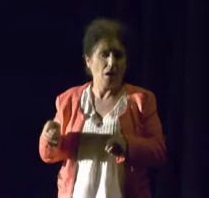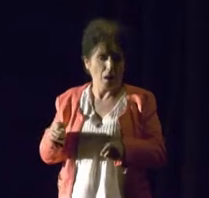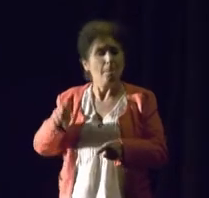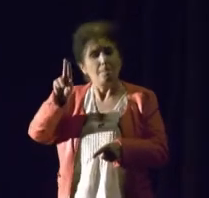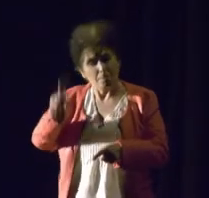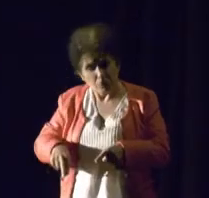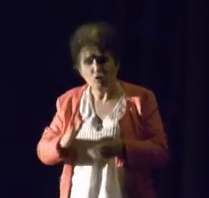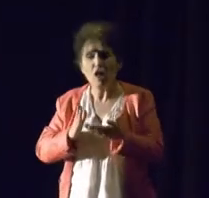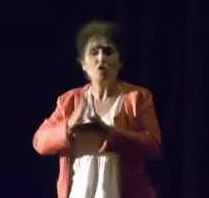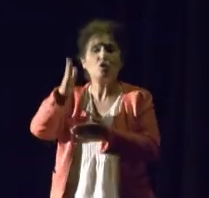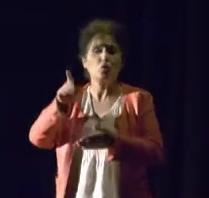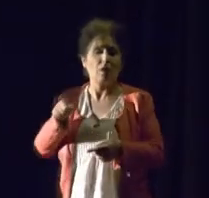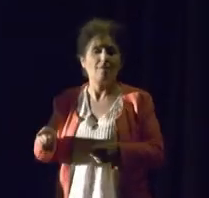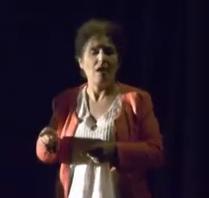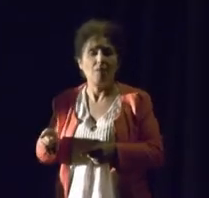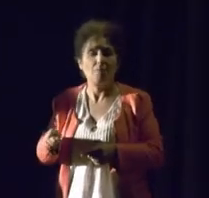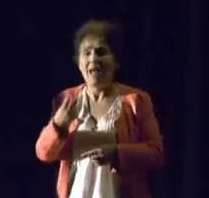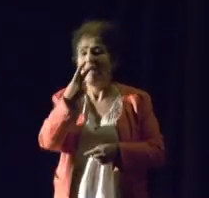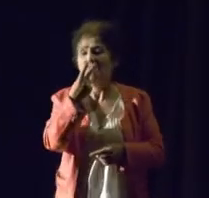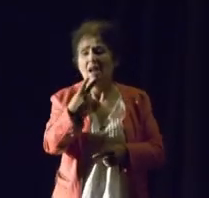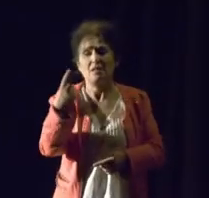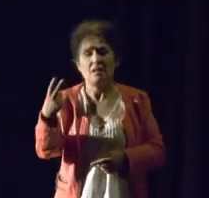се случи и такво нешто. А